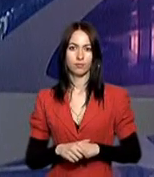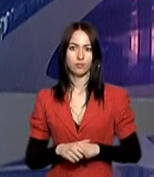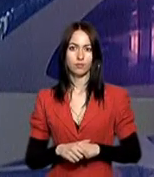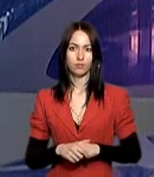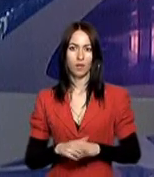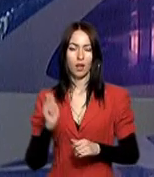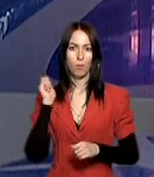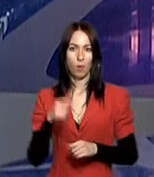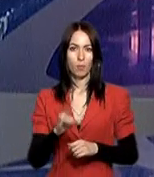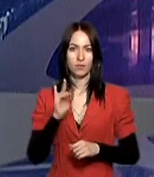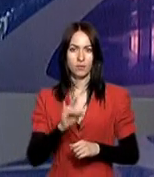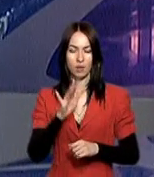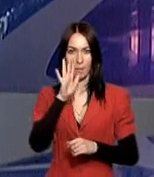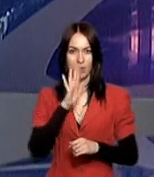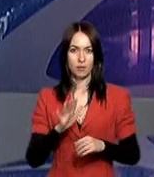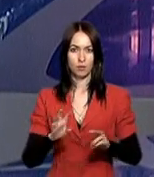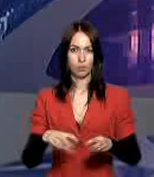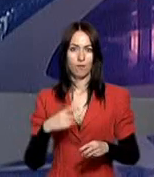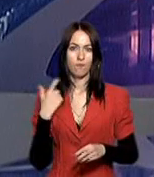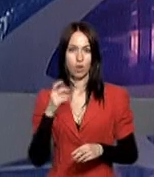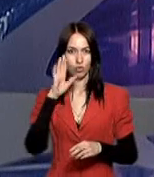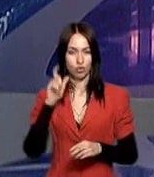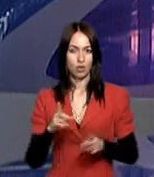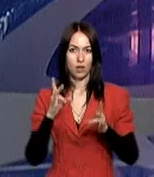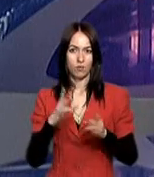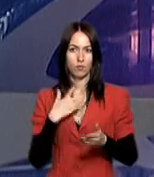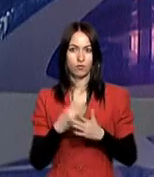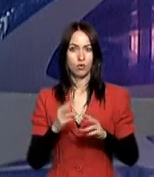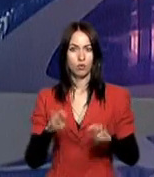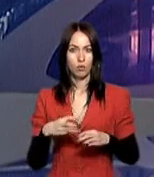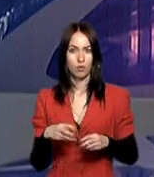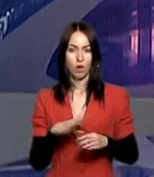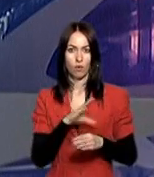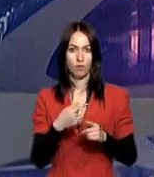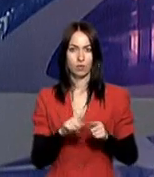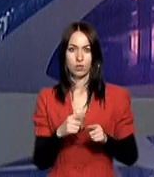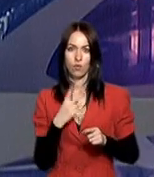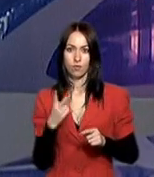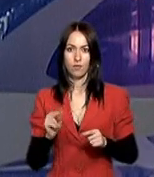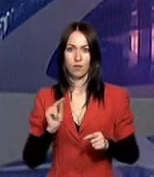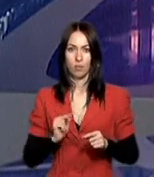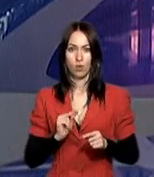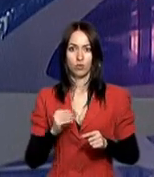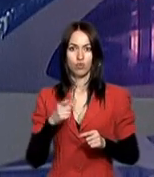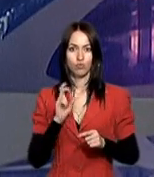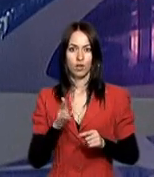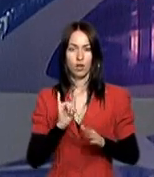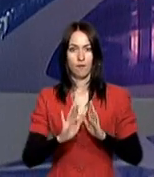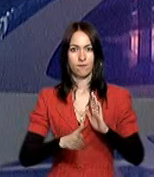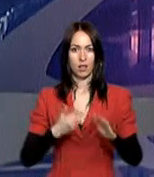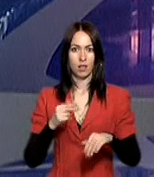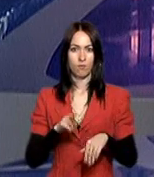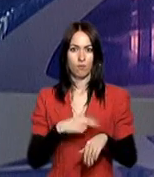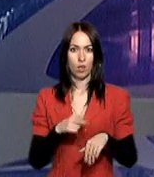Побив стільцем 5-місячне цуценя. У Харкові чоловік травмував свого собаку. Усе це побачив працівник жилкомсервісу та викликав